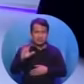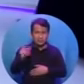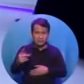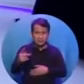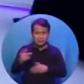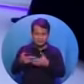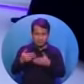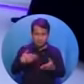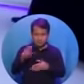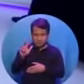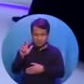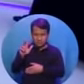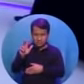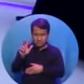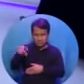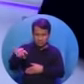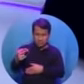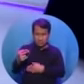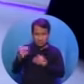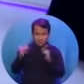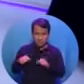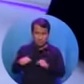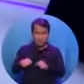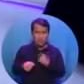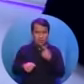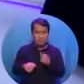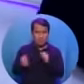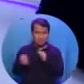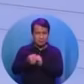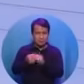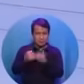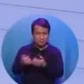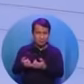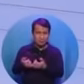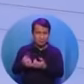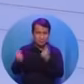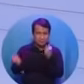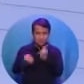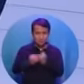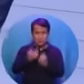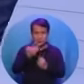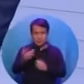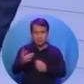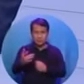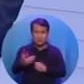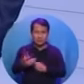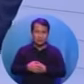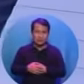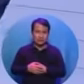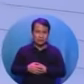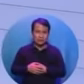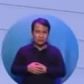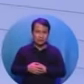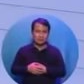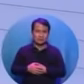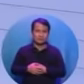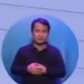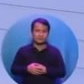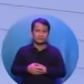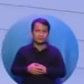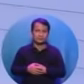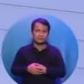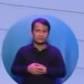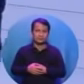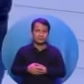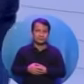bago mag 3 p.m. At siyempre, kasama yung sumobol sa sarap. Pasensya na. Uling roasted.